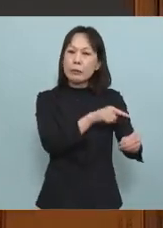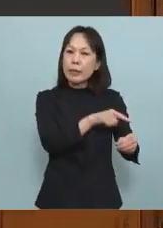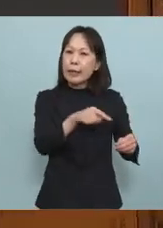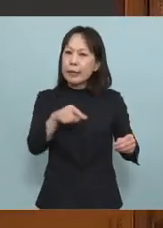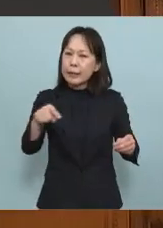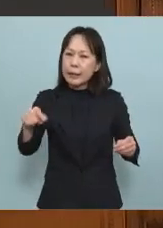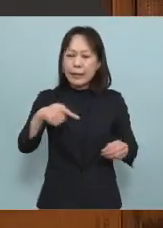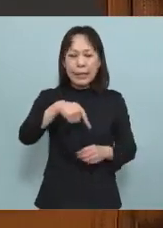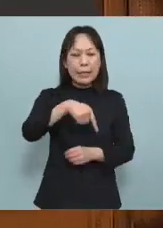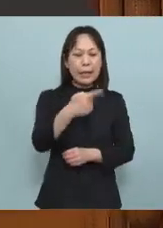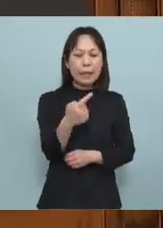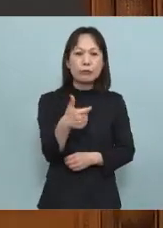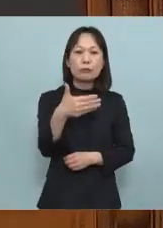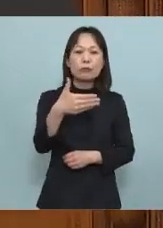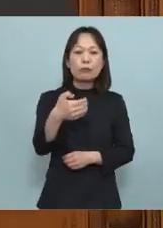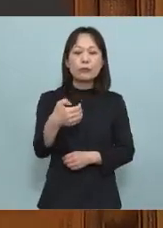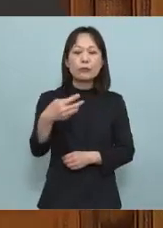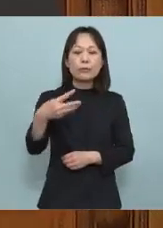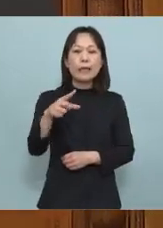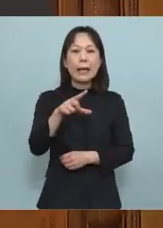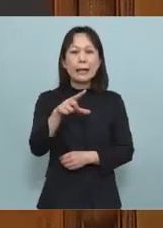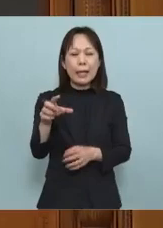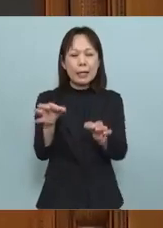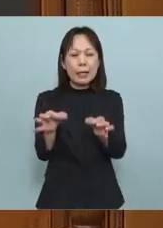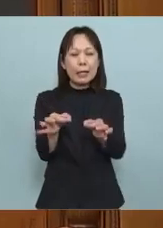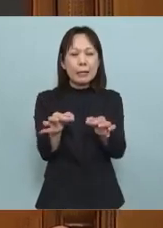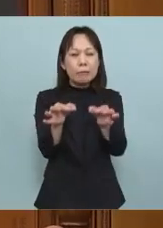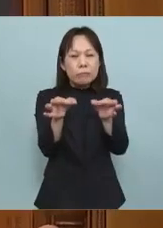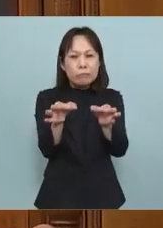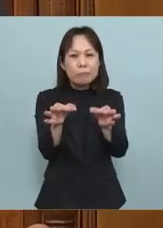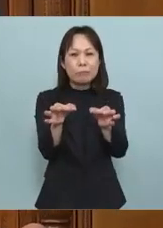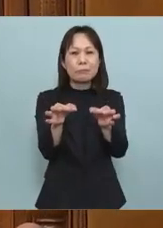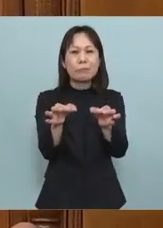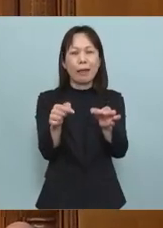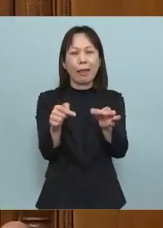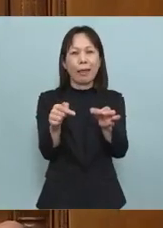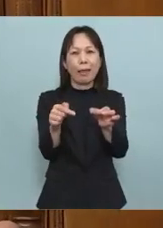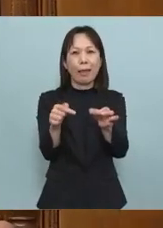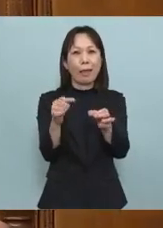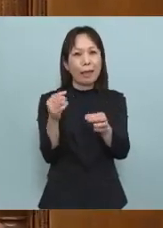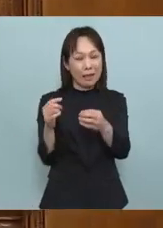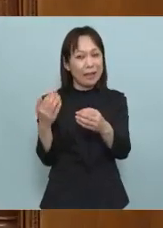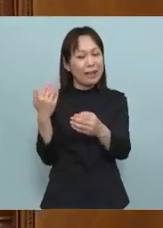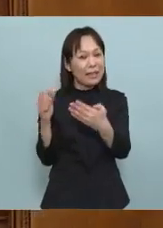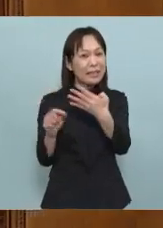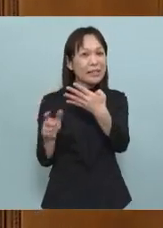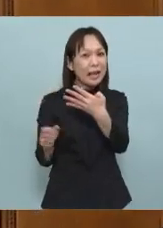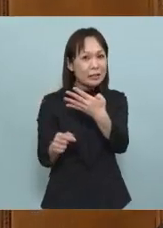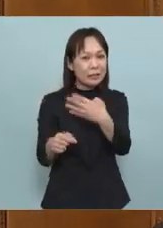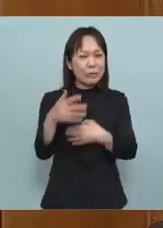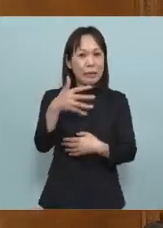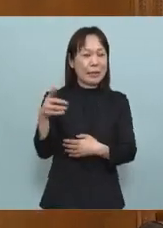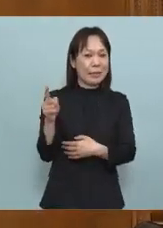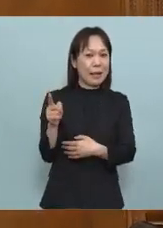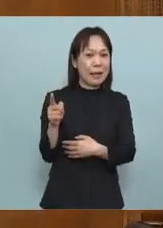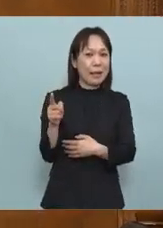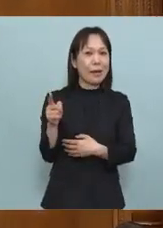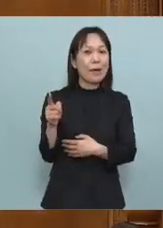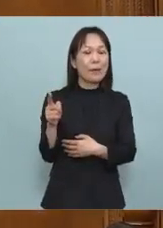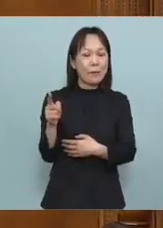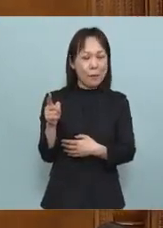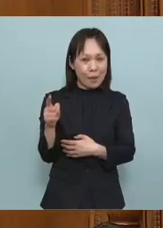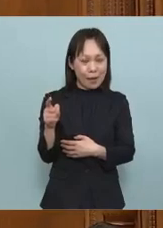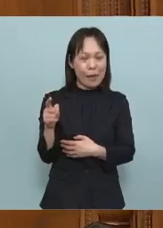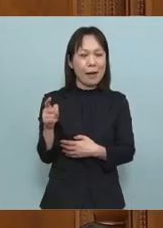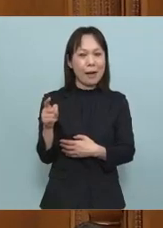か193円しか上がっていません。今年4月、バイデン米国大統領は連邦政府と